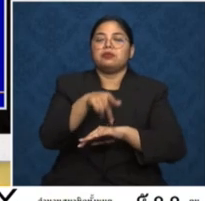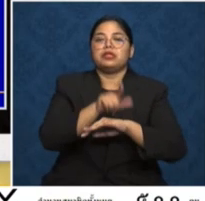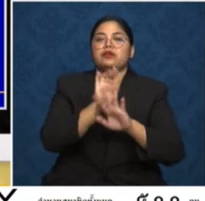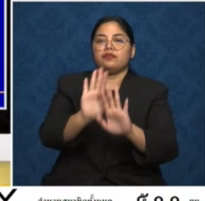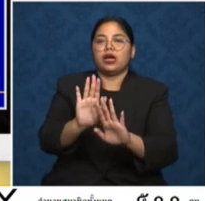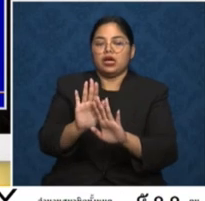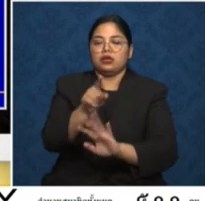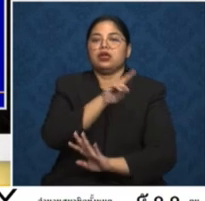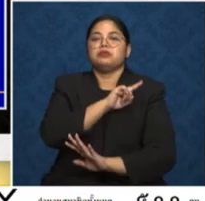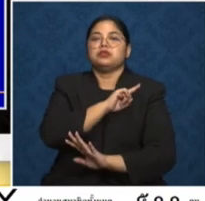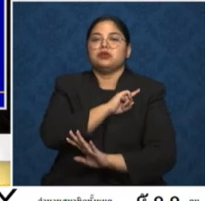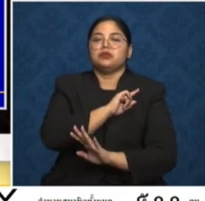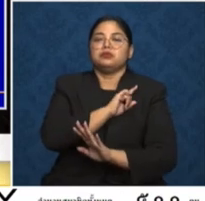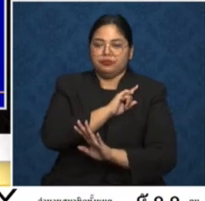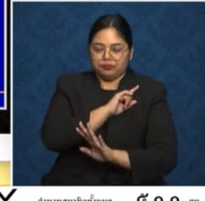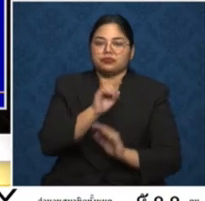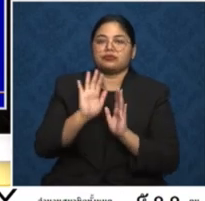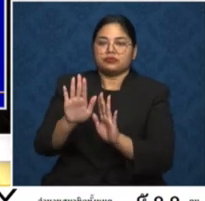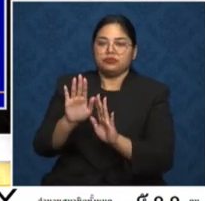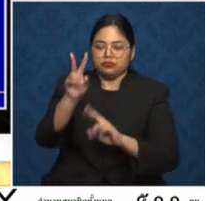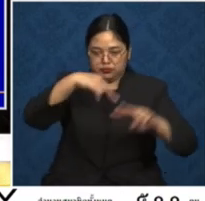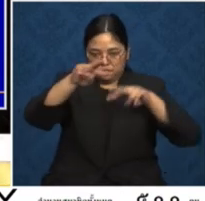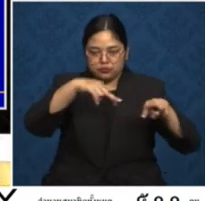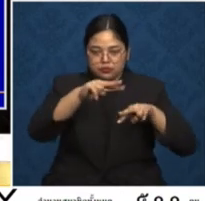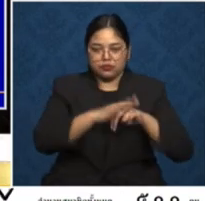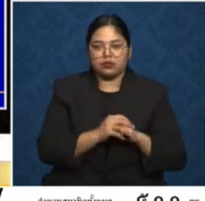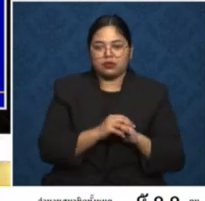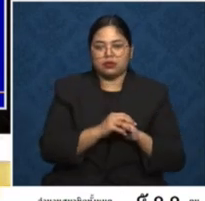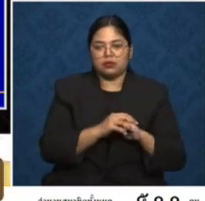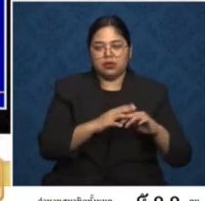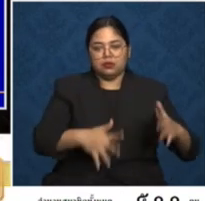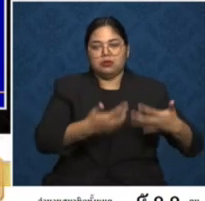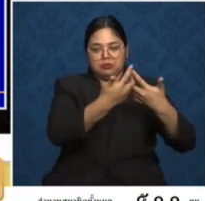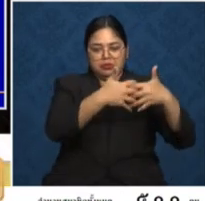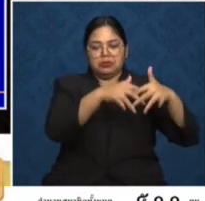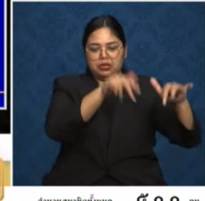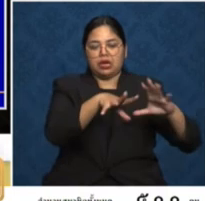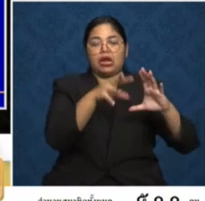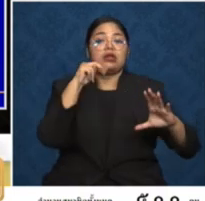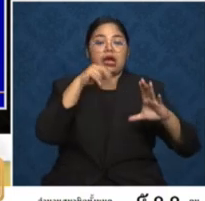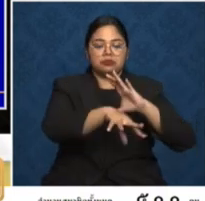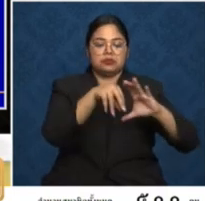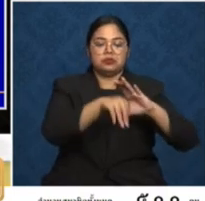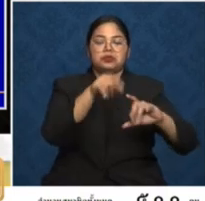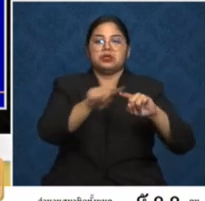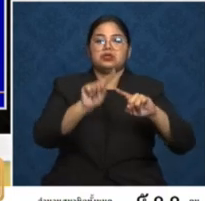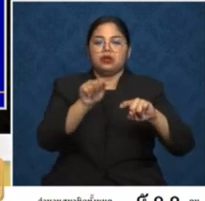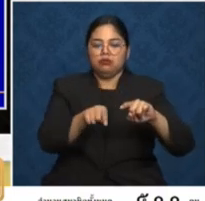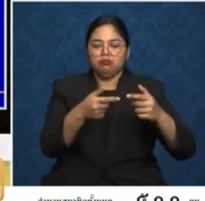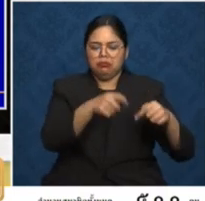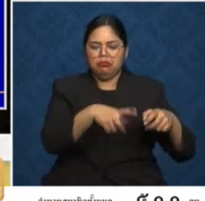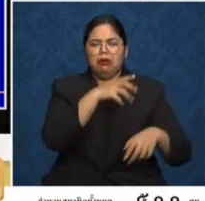านที่รับผิดชอบตามภาพที่เห็นก็คือสถานีสูบน้ำที่ทับตำรวจชุดทองไปมากไม่รับการดู